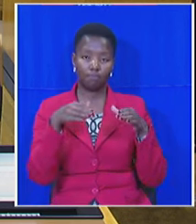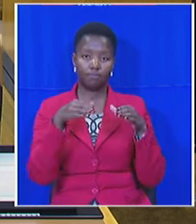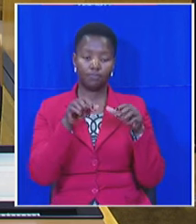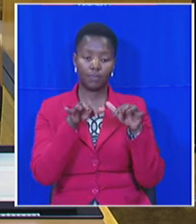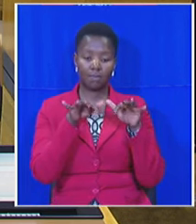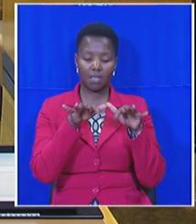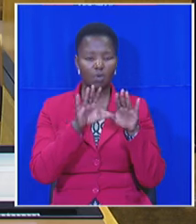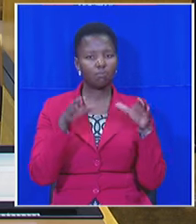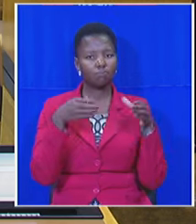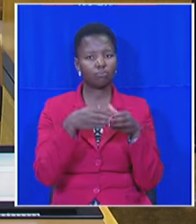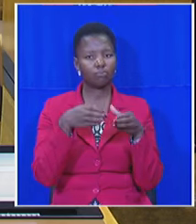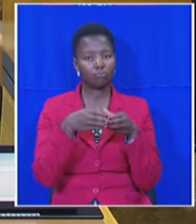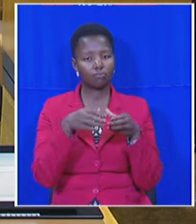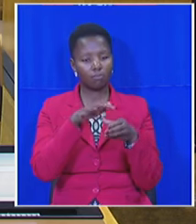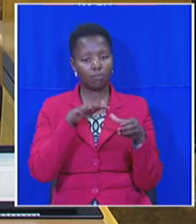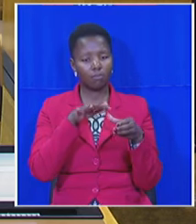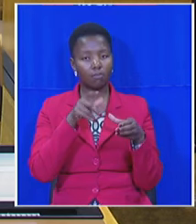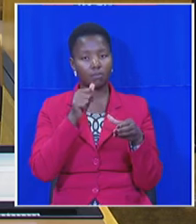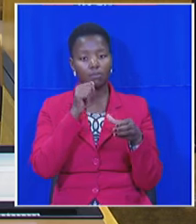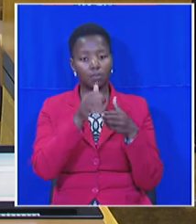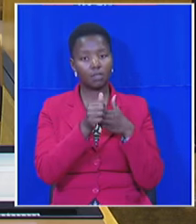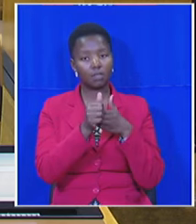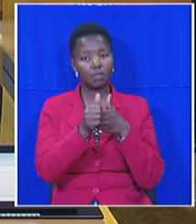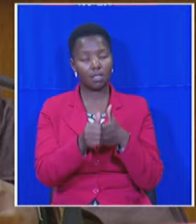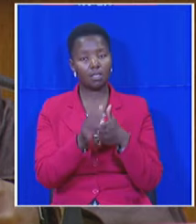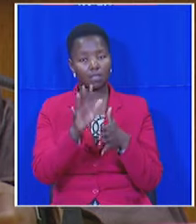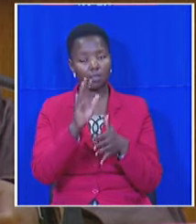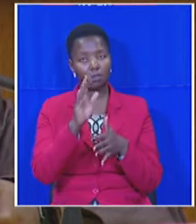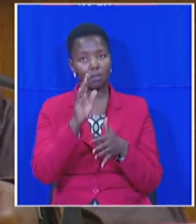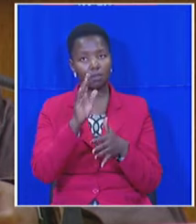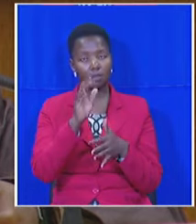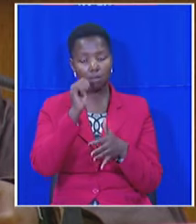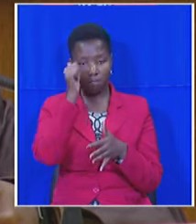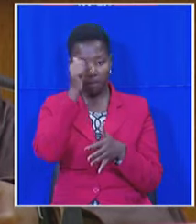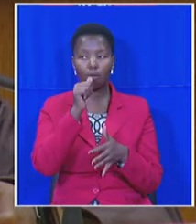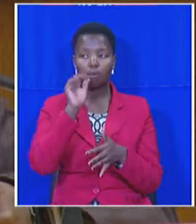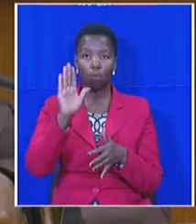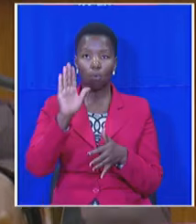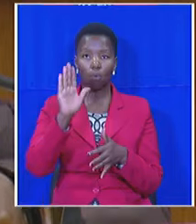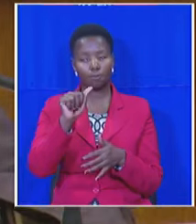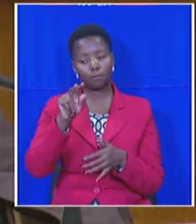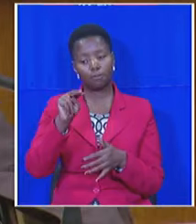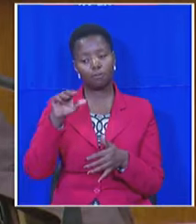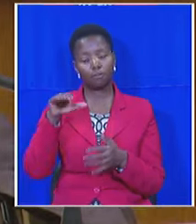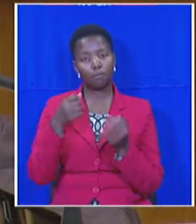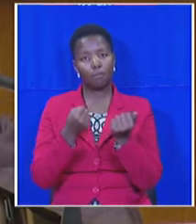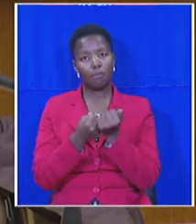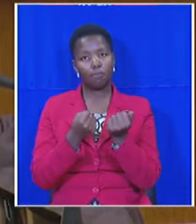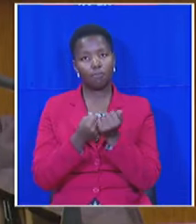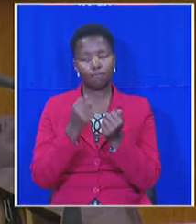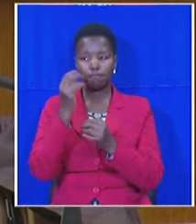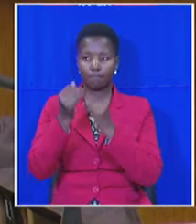iANC iyasekela isabelo semali somnyango wazangaphandle. Angithome